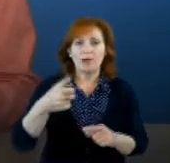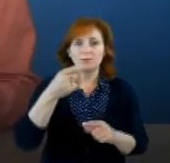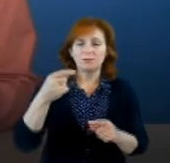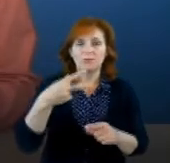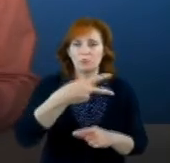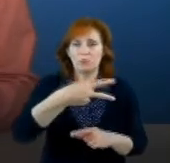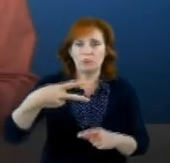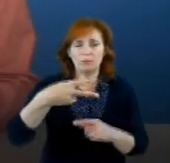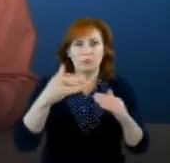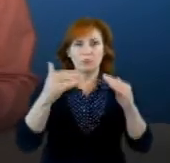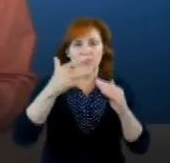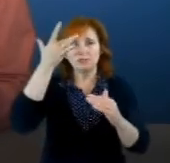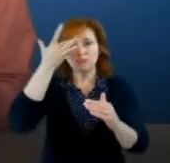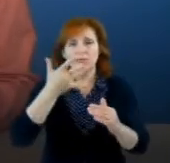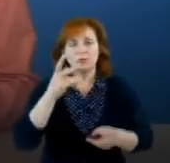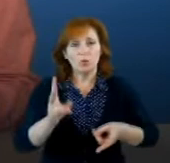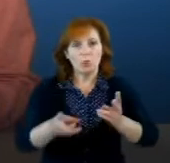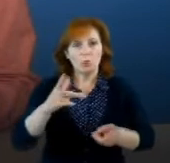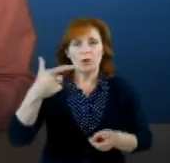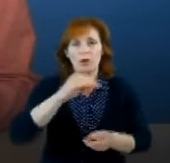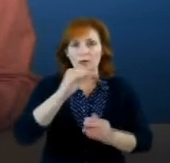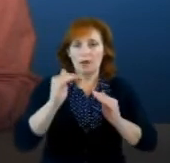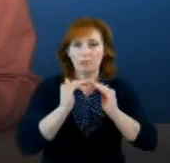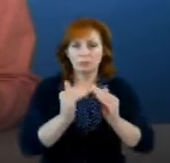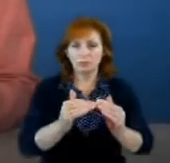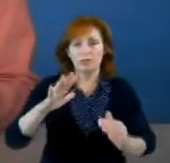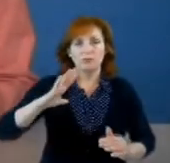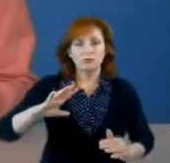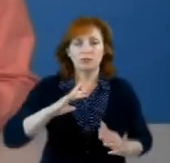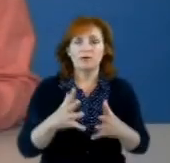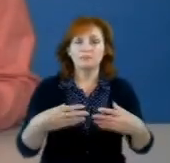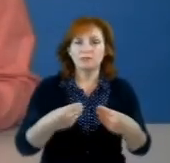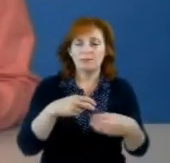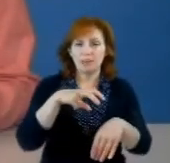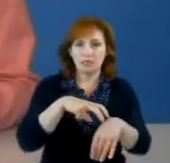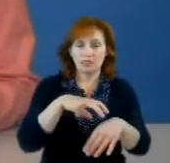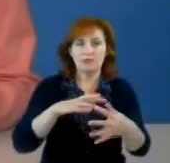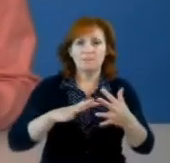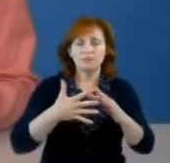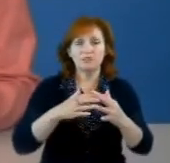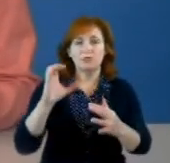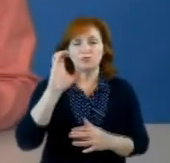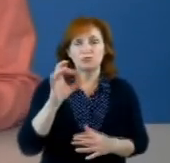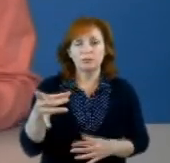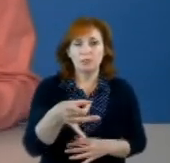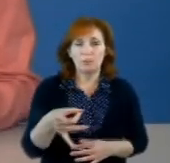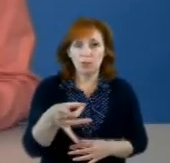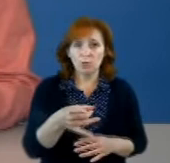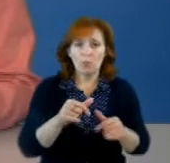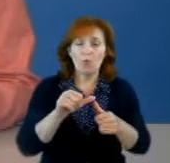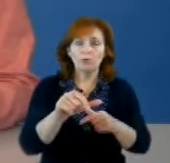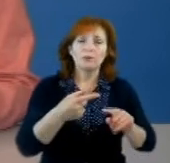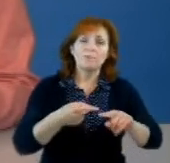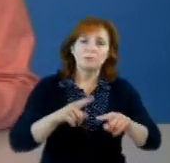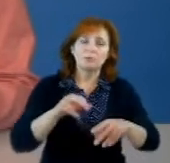літньою кухнею, гаражем і молодим садом чекає над сімейного лікаря в селі Чорнотичі Сосницького району. Окрім цього, в селі добудовують